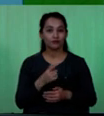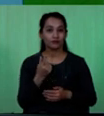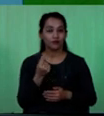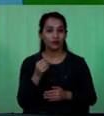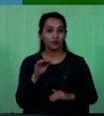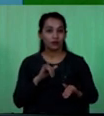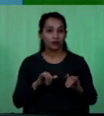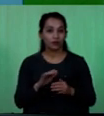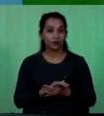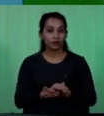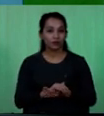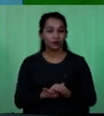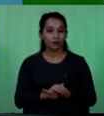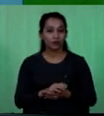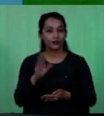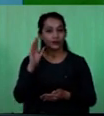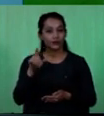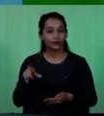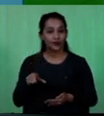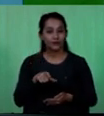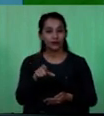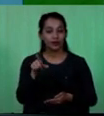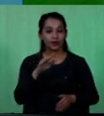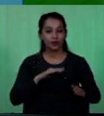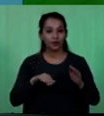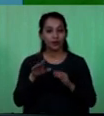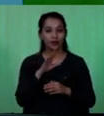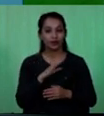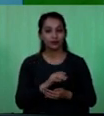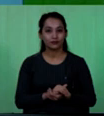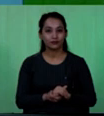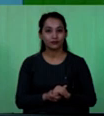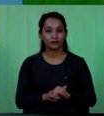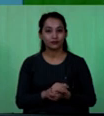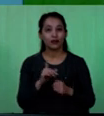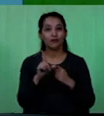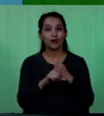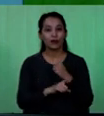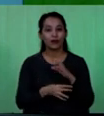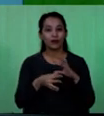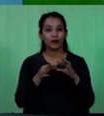cho'mildilar? Bolalar suv havzalarida cho'mildilar. Va so'nggi gapimiz.